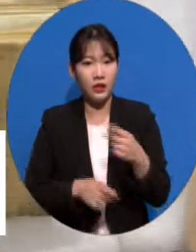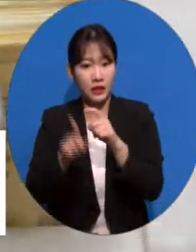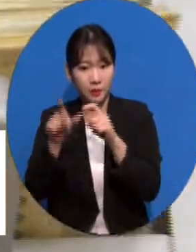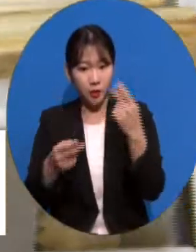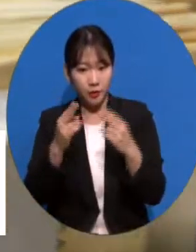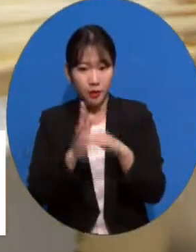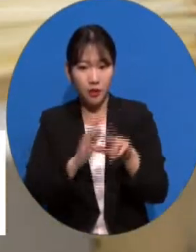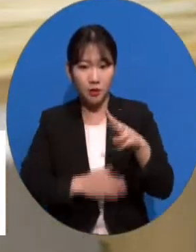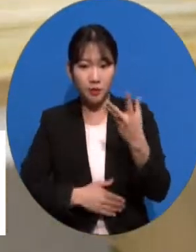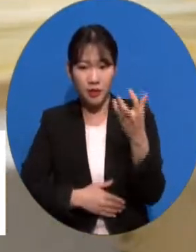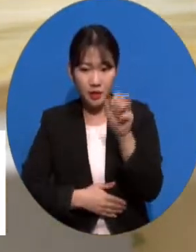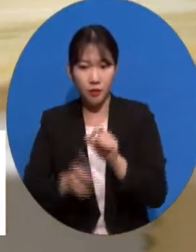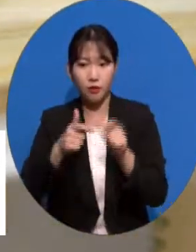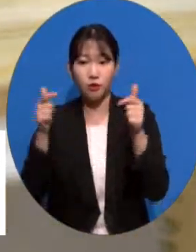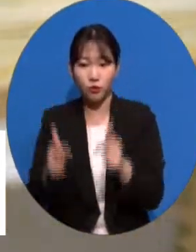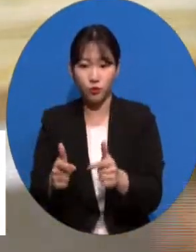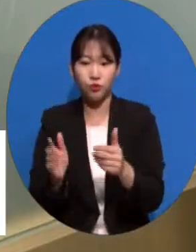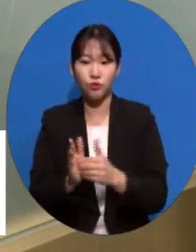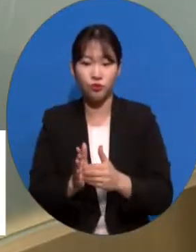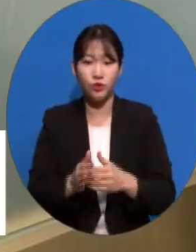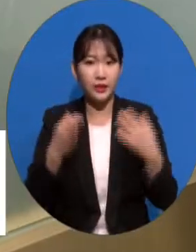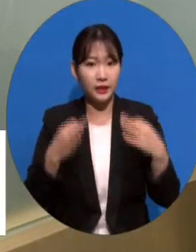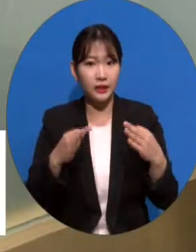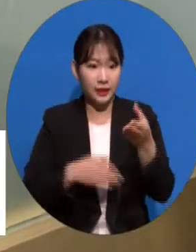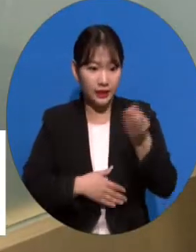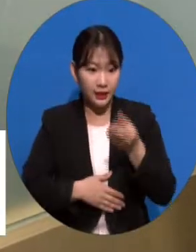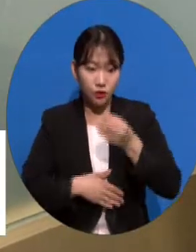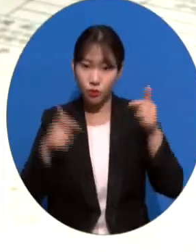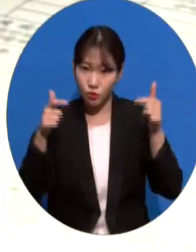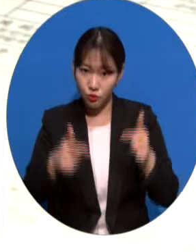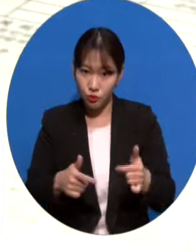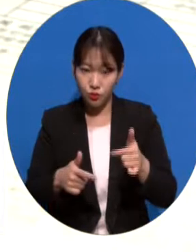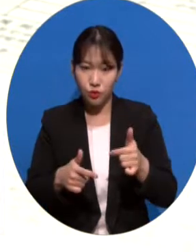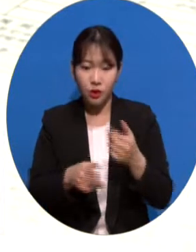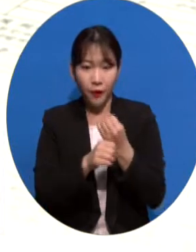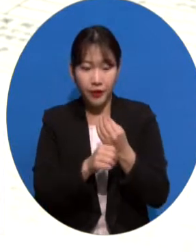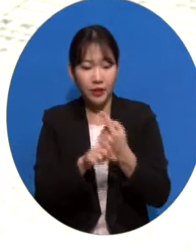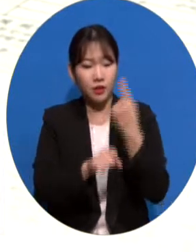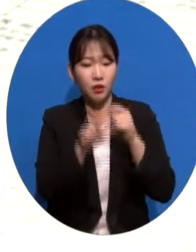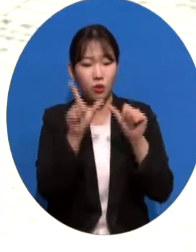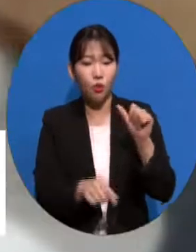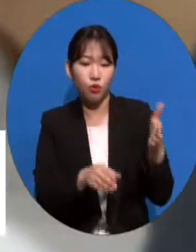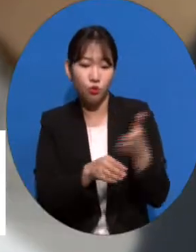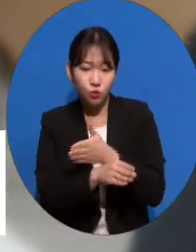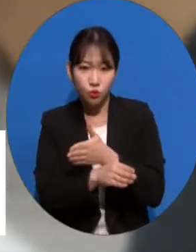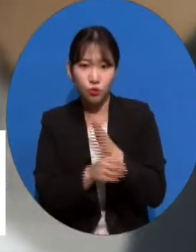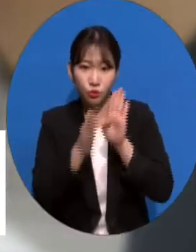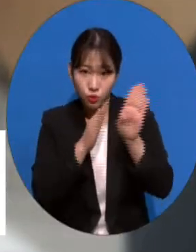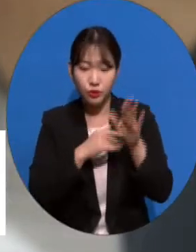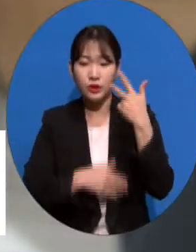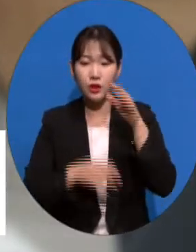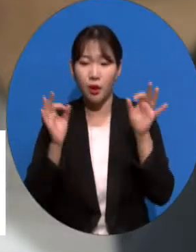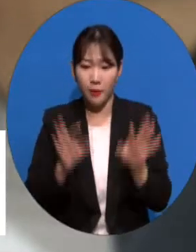비교해 280억 원이 줄었습니다 은행 가계 대출이 감소세를 보인 것은 지난해 5월 이후 7개월 만으로 통상